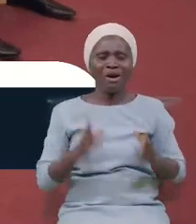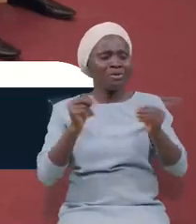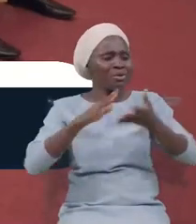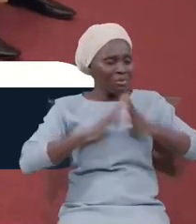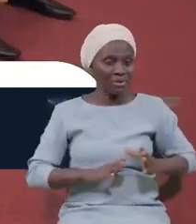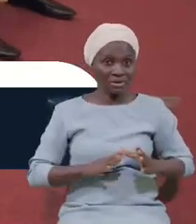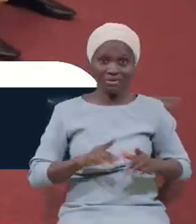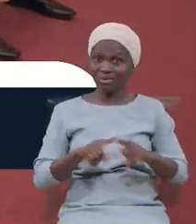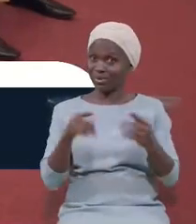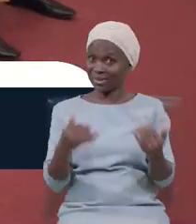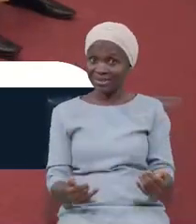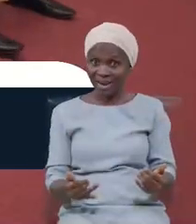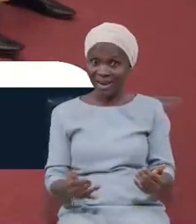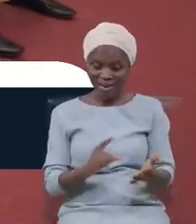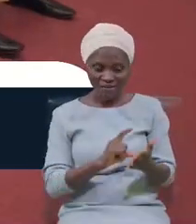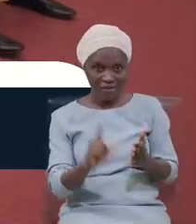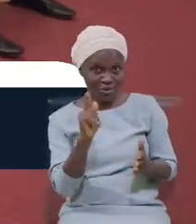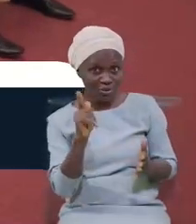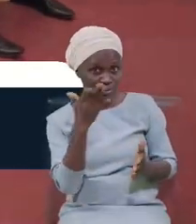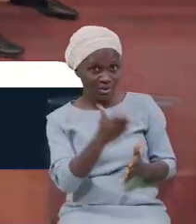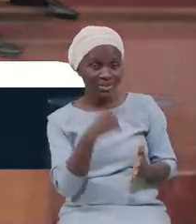paix. Mais le verset 21 maintenant, il y a